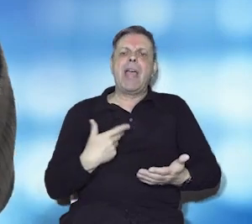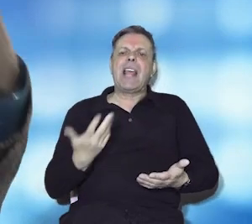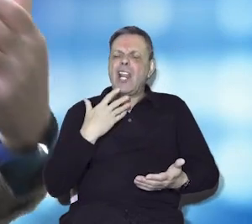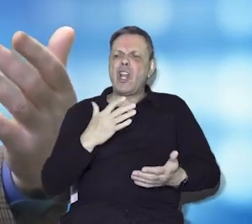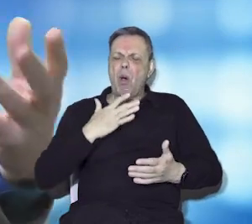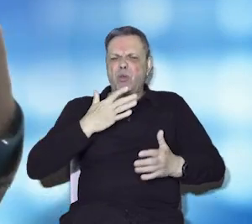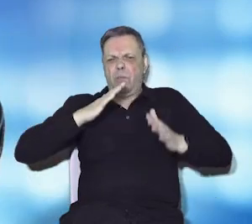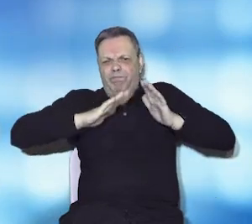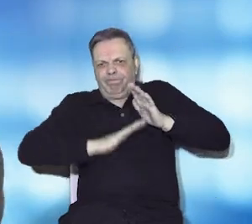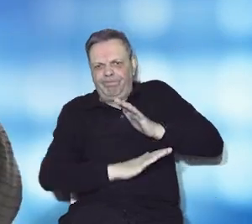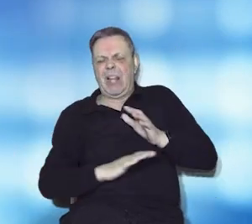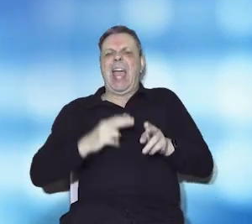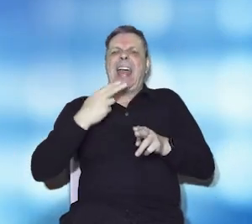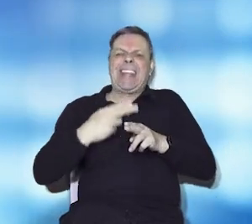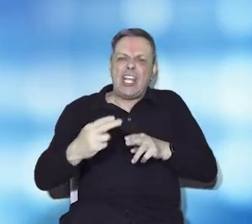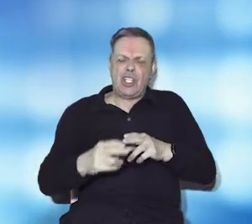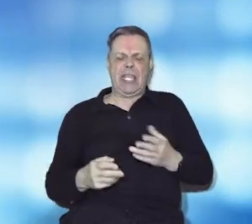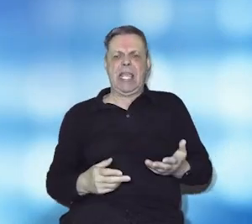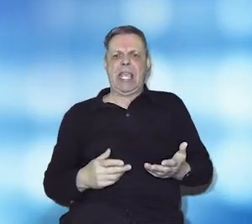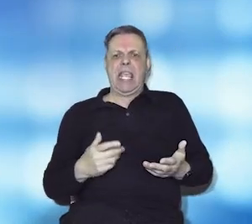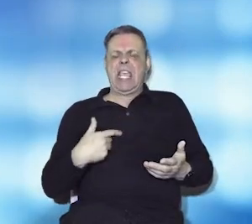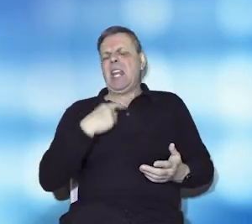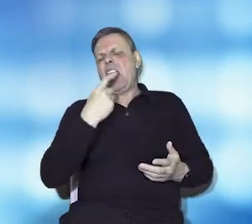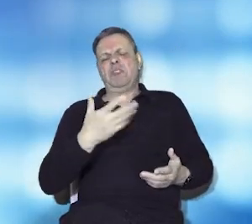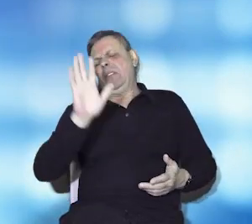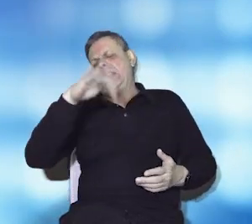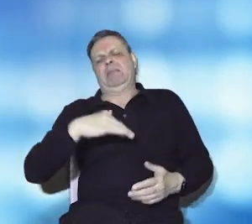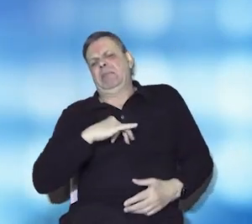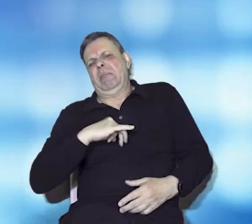potisnuti, da li ćemo riješiti, da li ćemo reći mene to ne zanima.